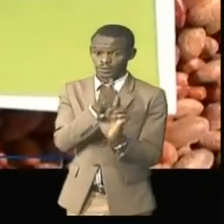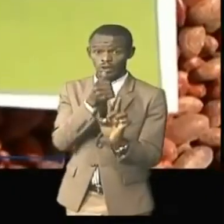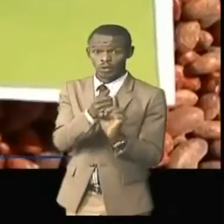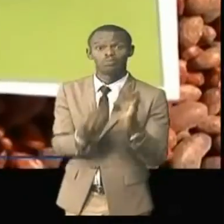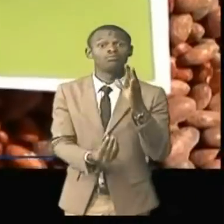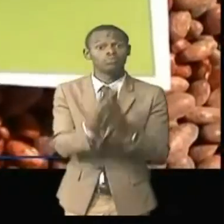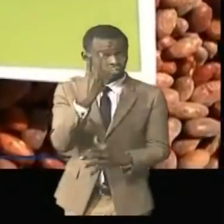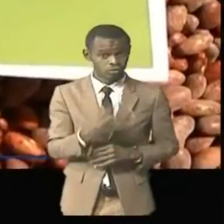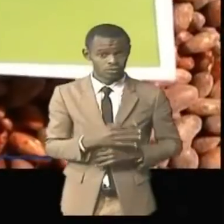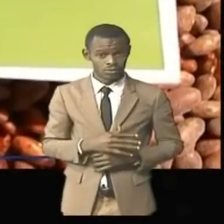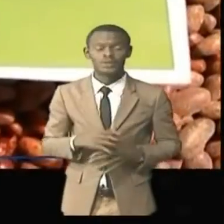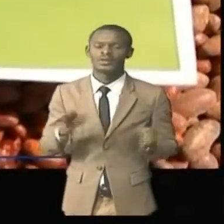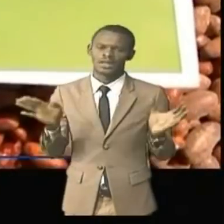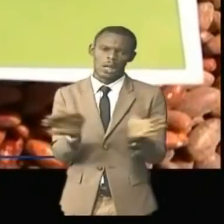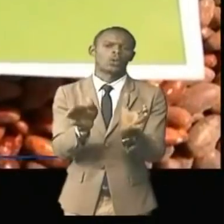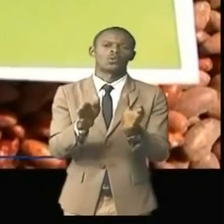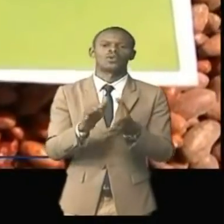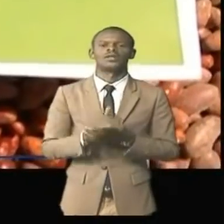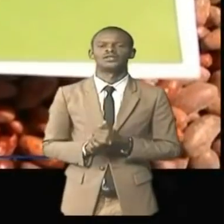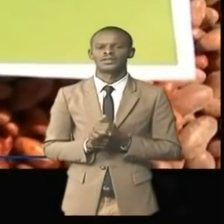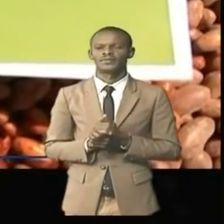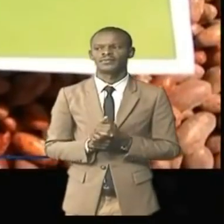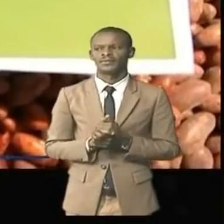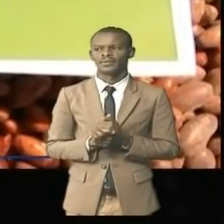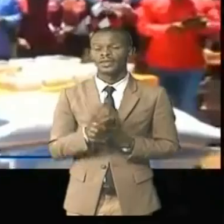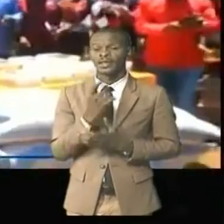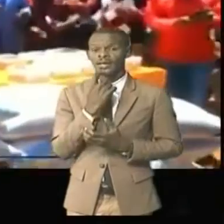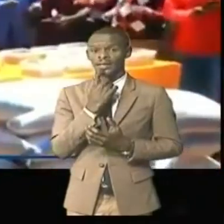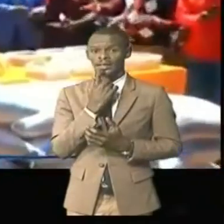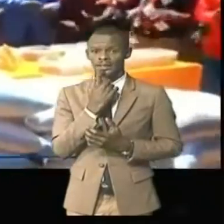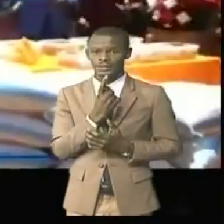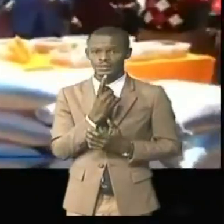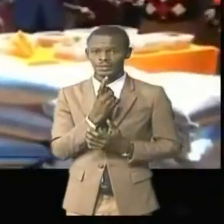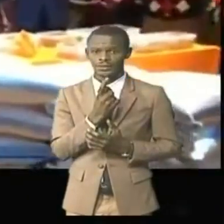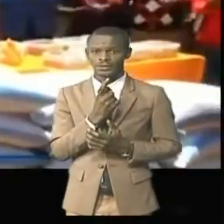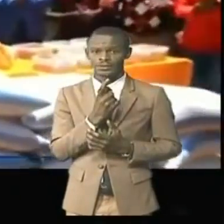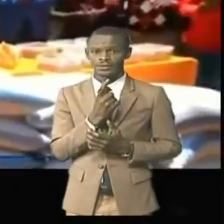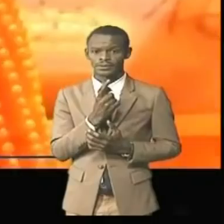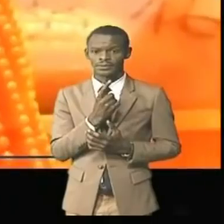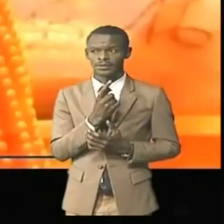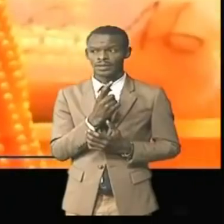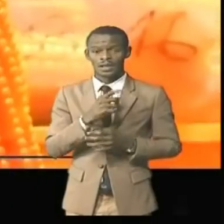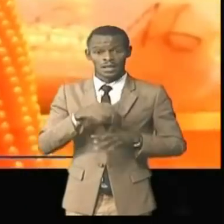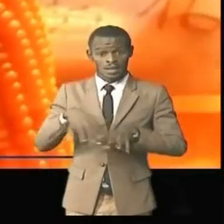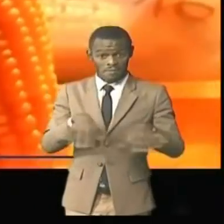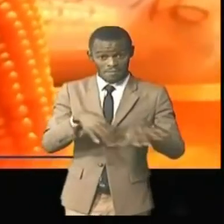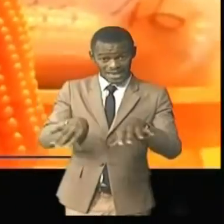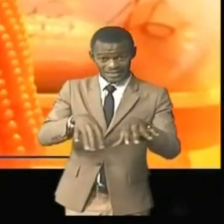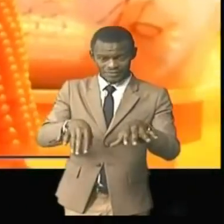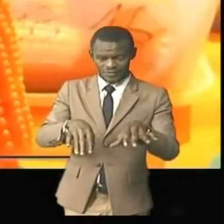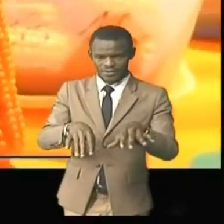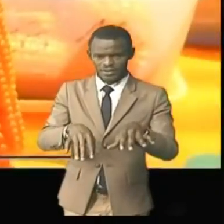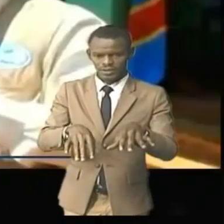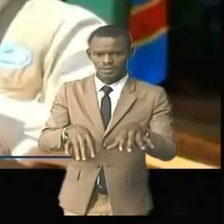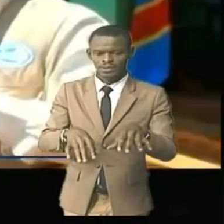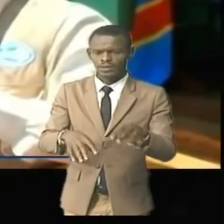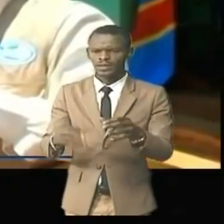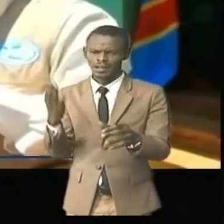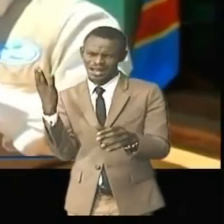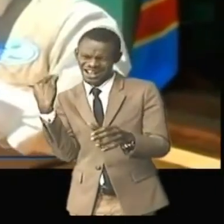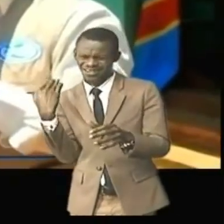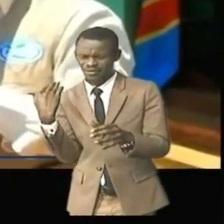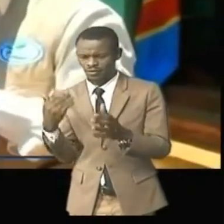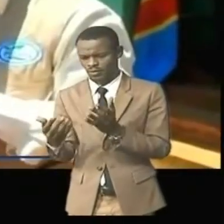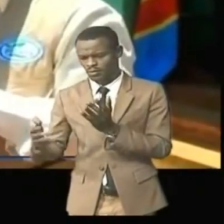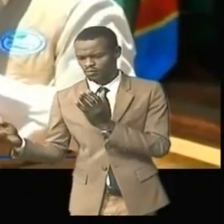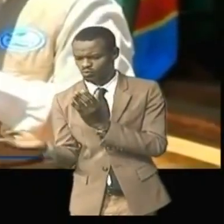En prévision du démarrage effectif des activités agricoles sur la saison B 2022 dans la province du Sud Kivu, les SIAT Harvest